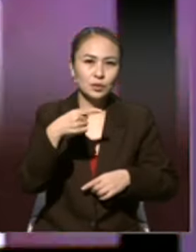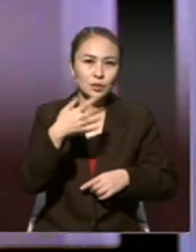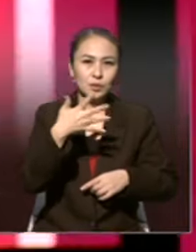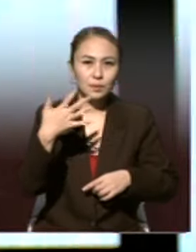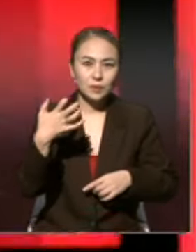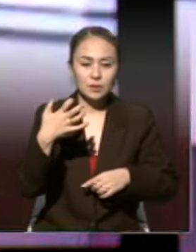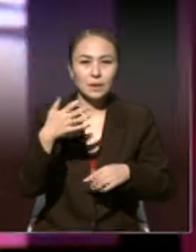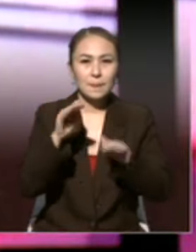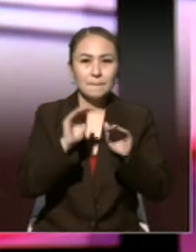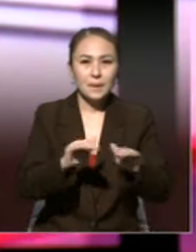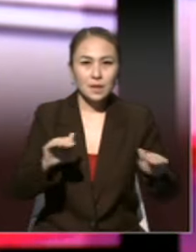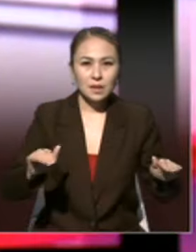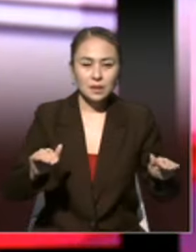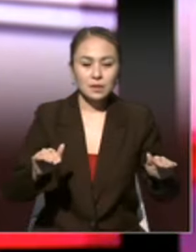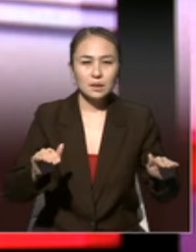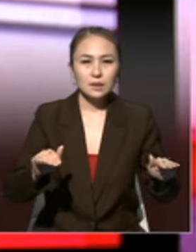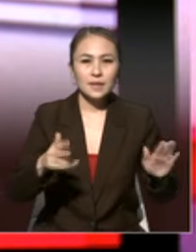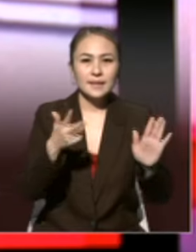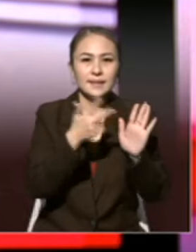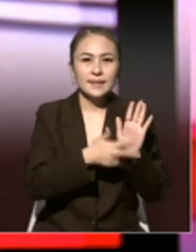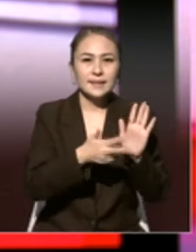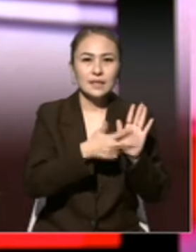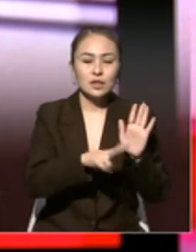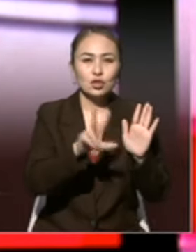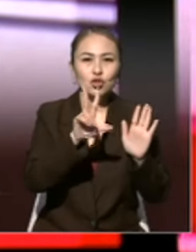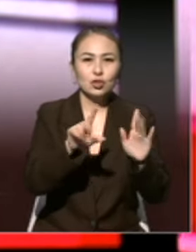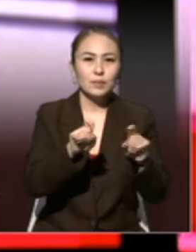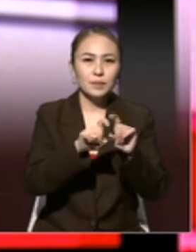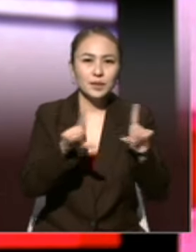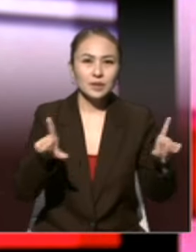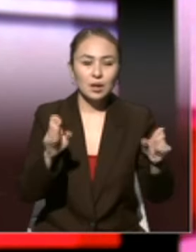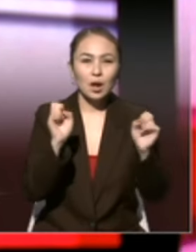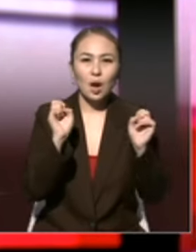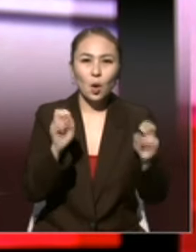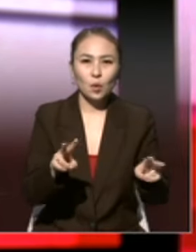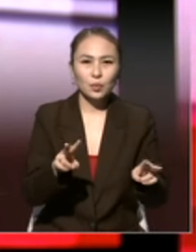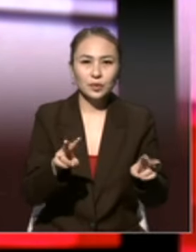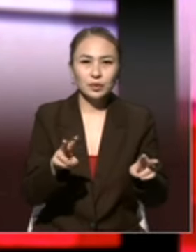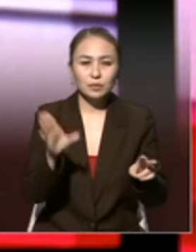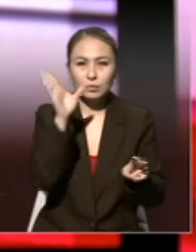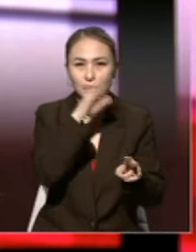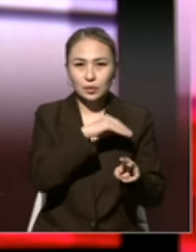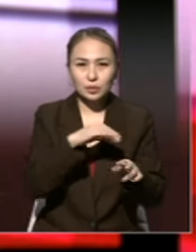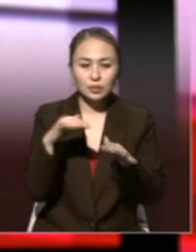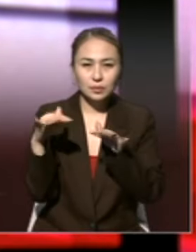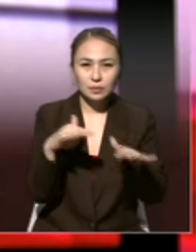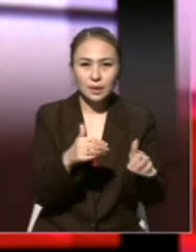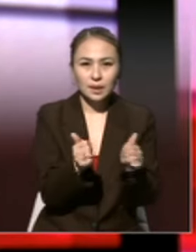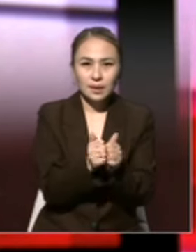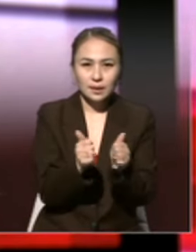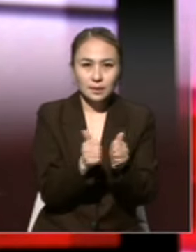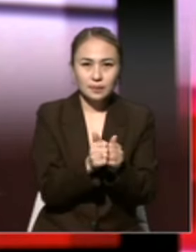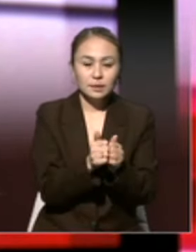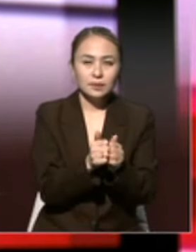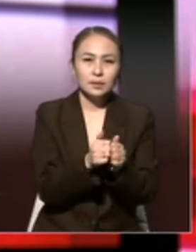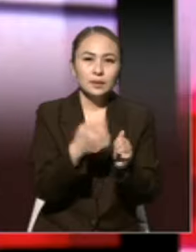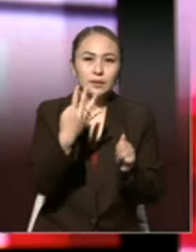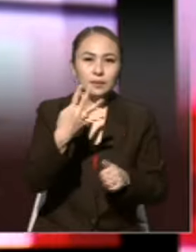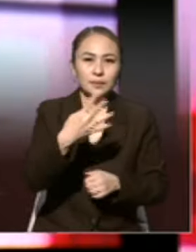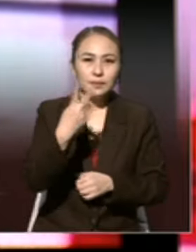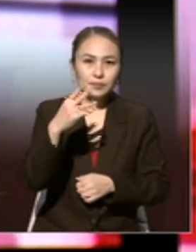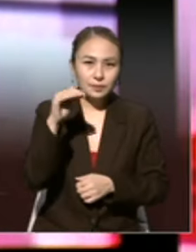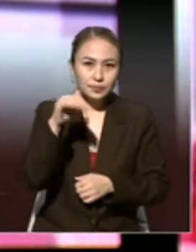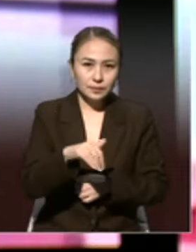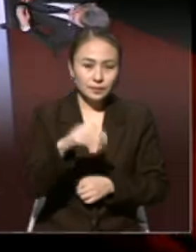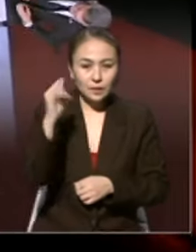1,5 балалардан артық. 83 мектеп ол қауіпті жерлердегі мектептер, онда бізде 42